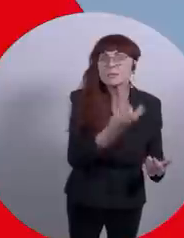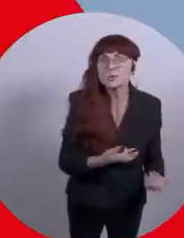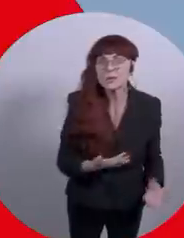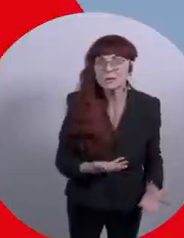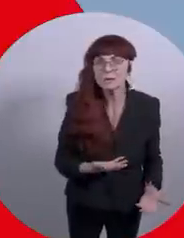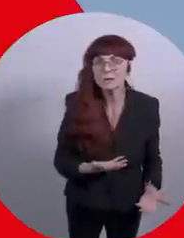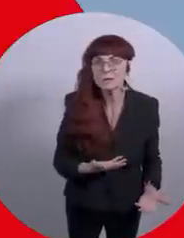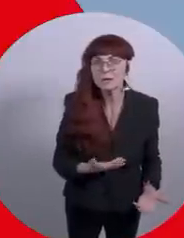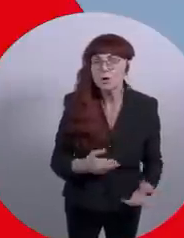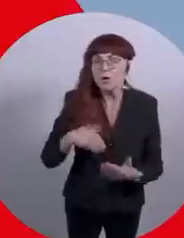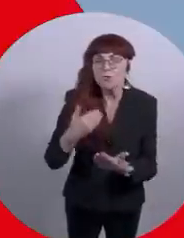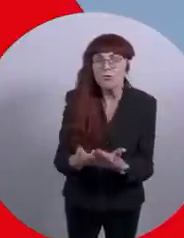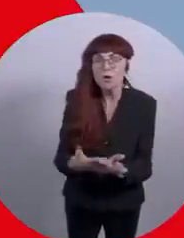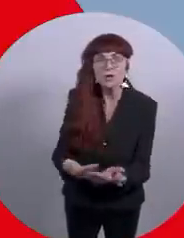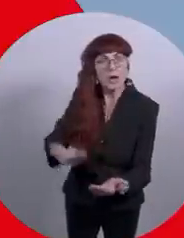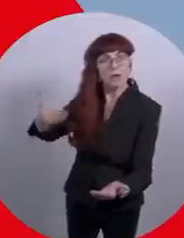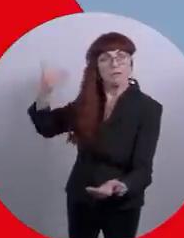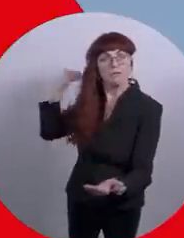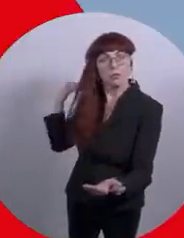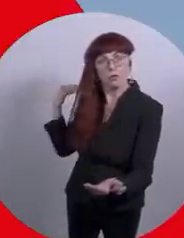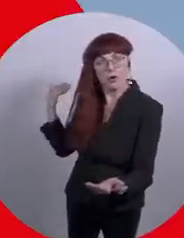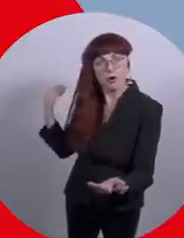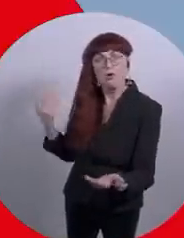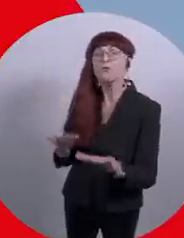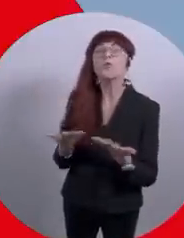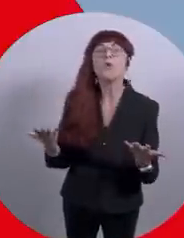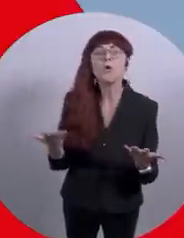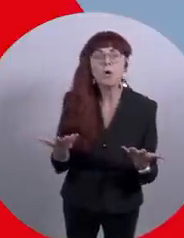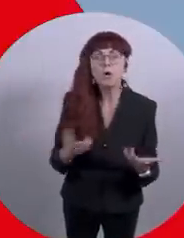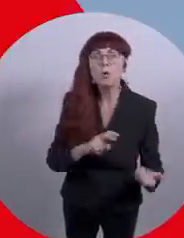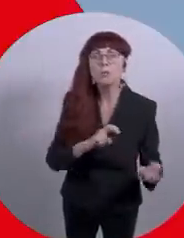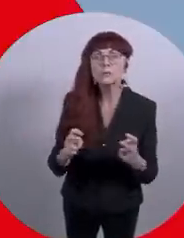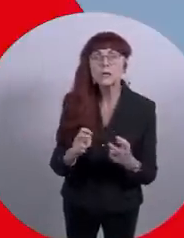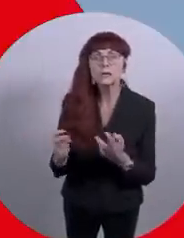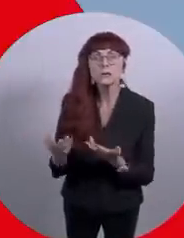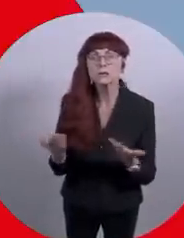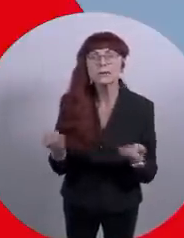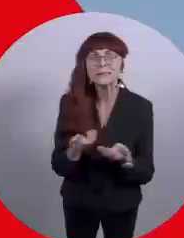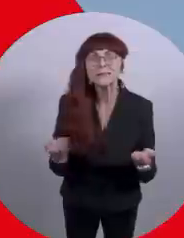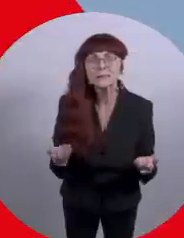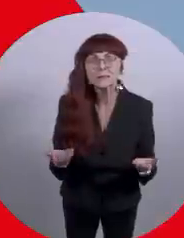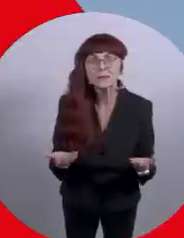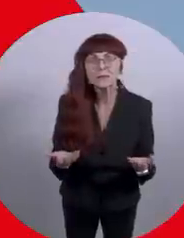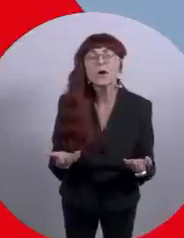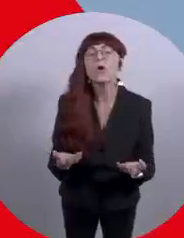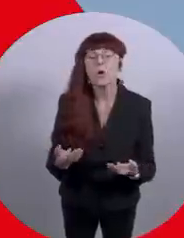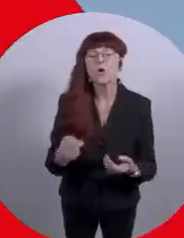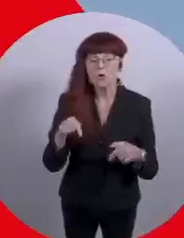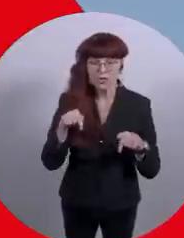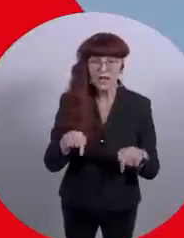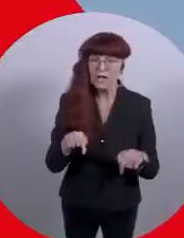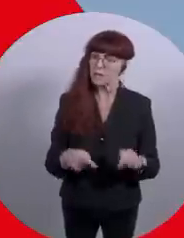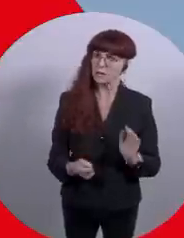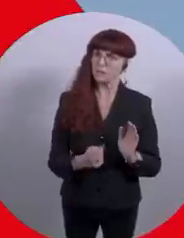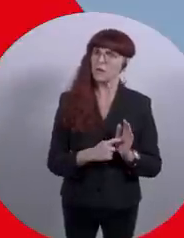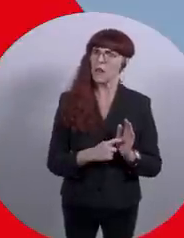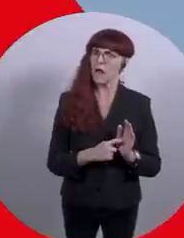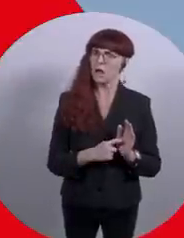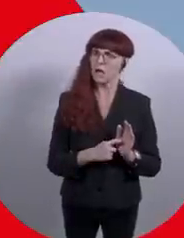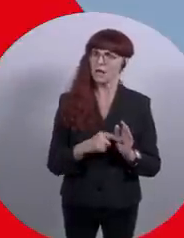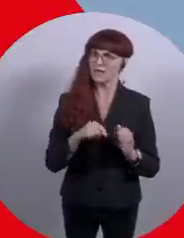die Vorschläge in der Vergangenheit das auch tatsächlich umzusetzen und ich nehme für mich auch in diesem zusammen